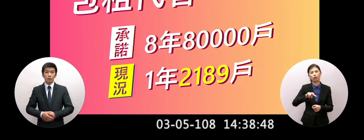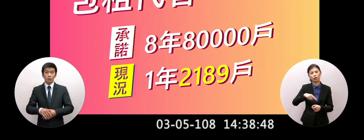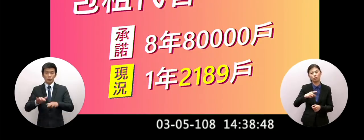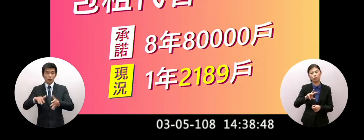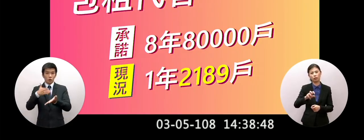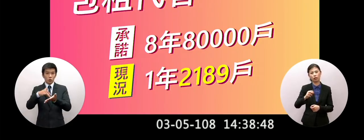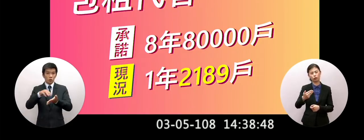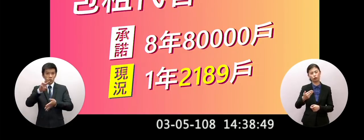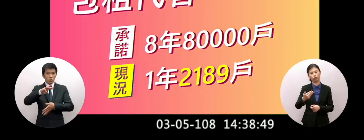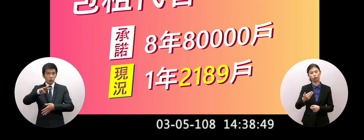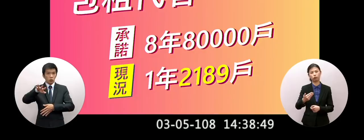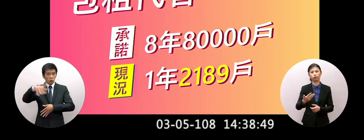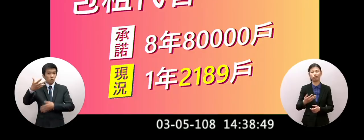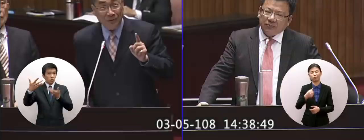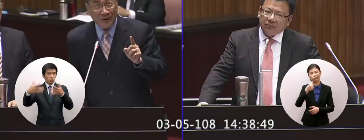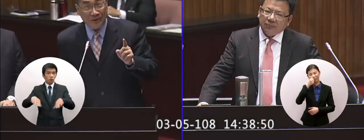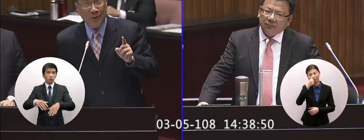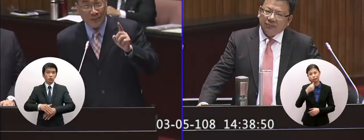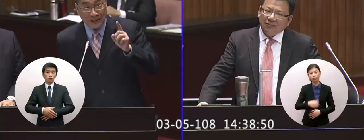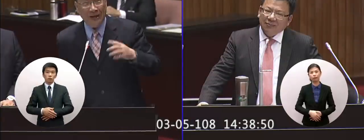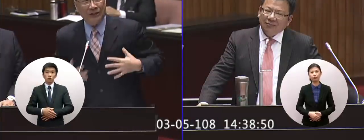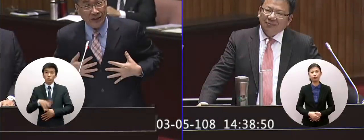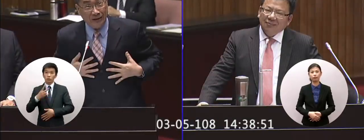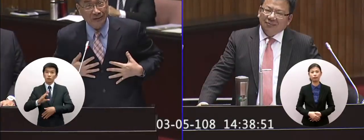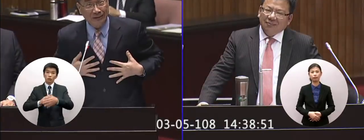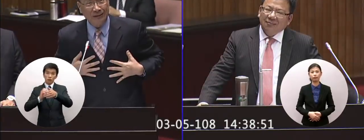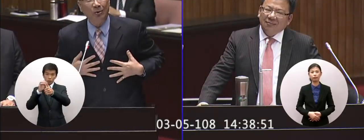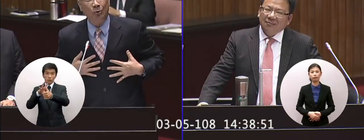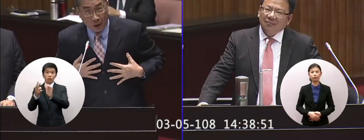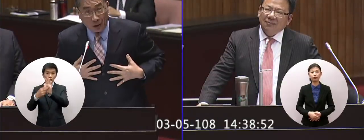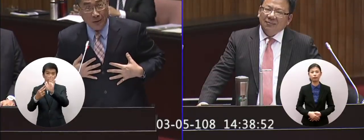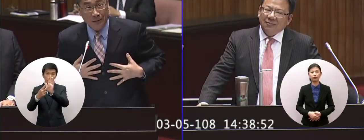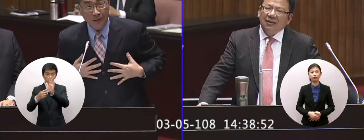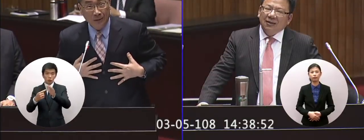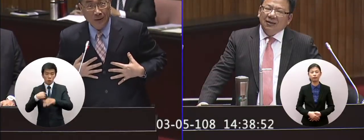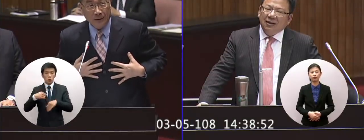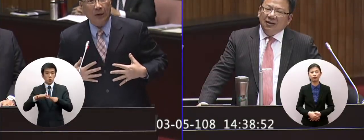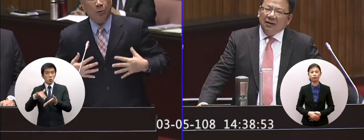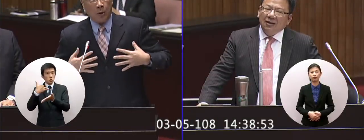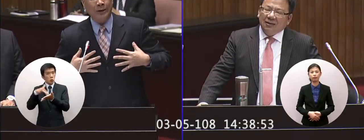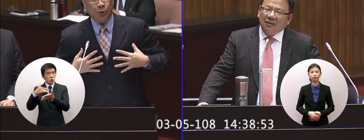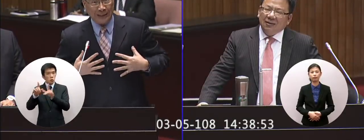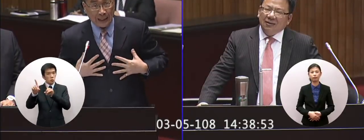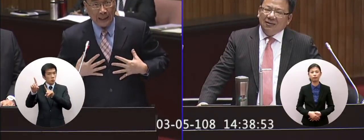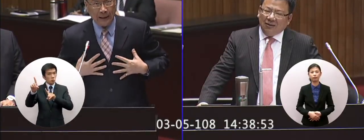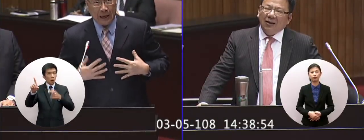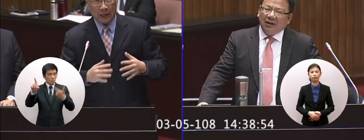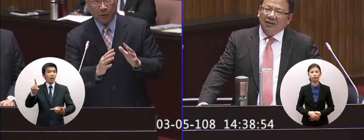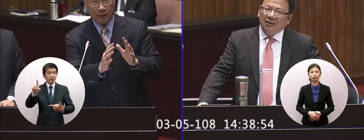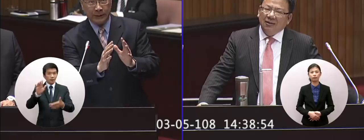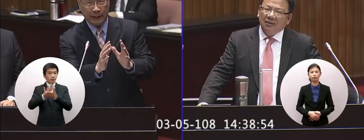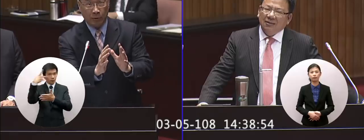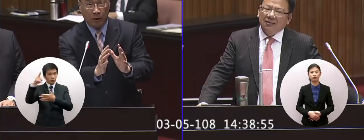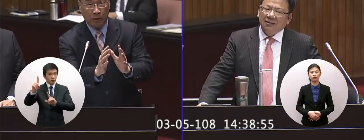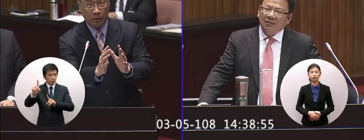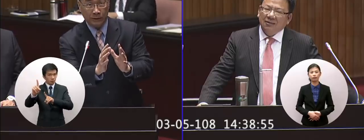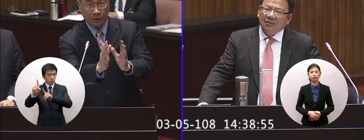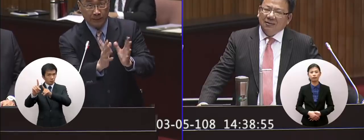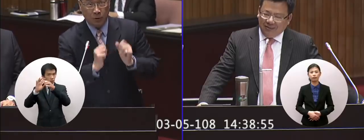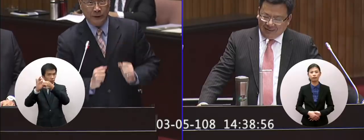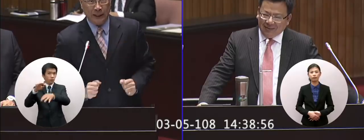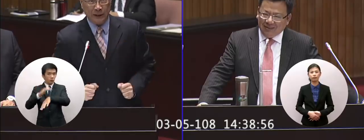有3500多户了、啊、但是我们要承认落后，这个我会追上来。那委员再